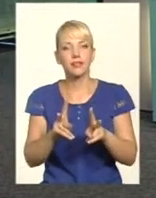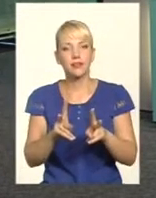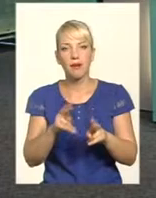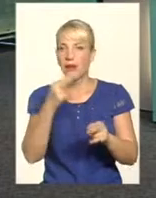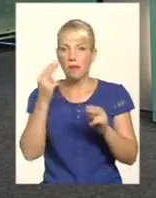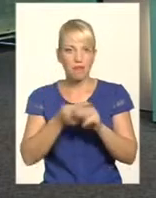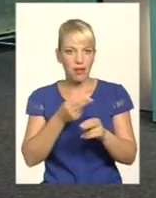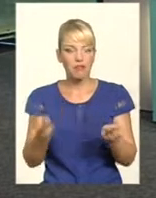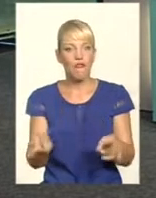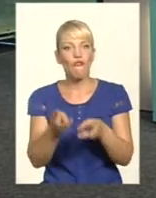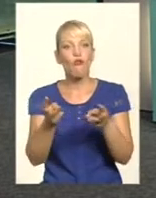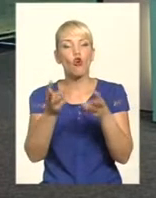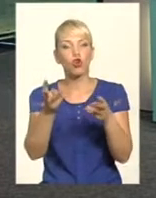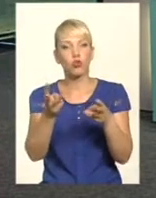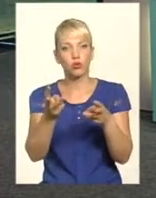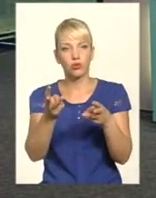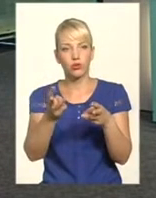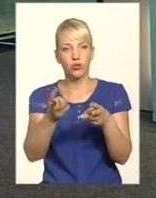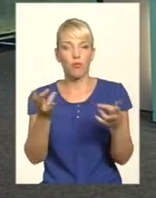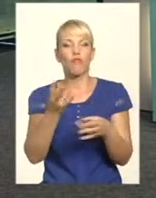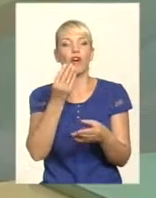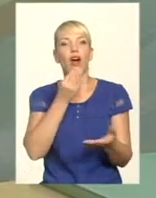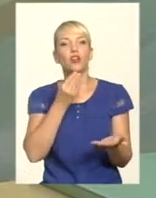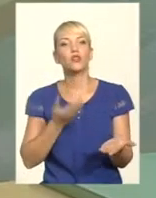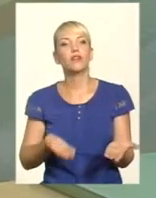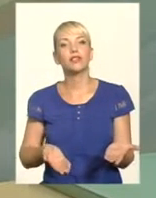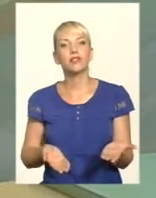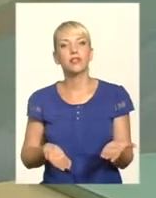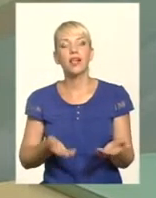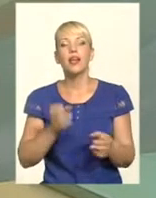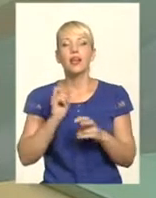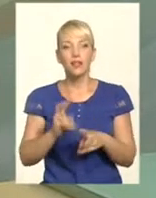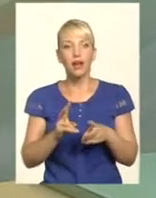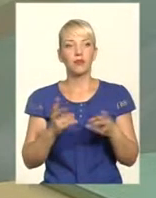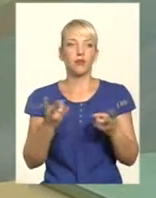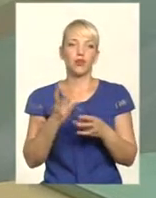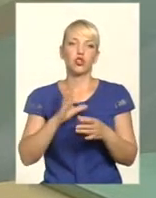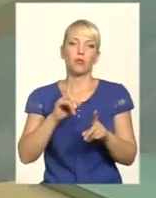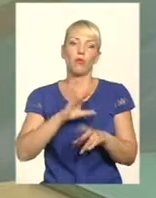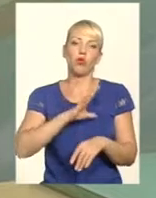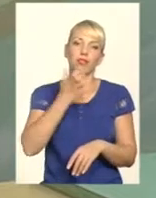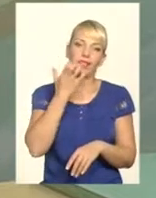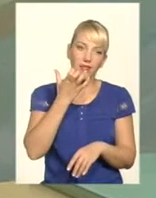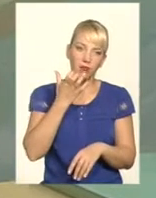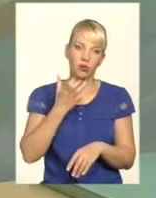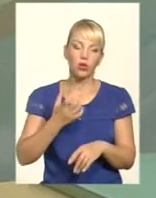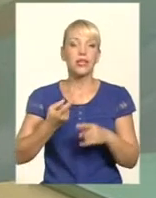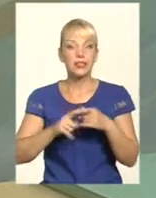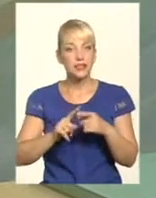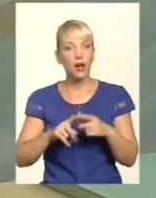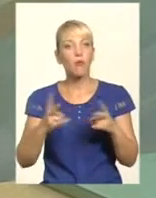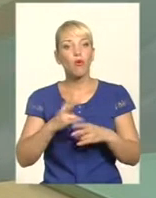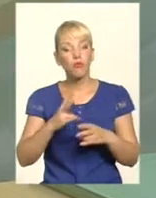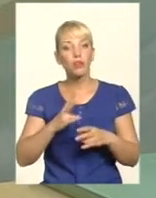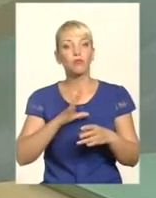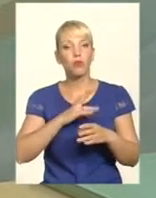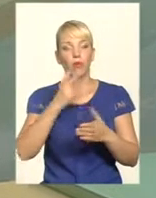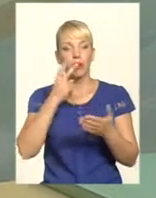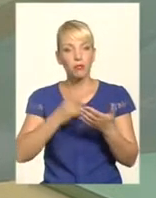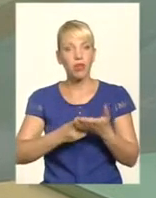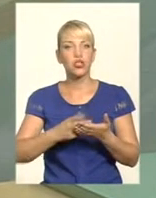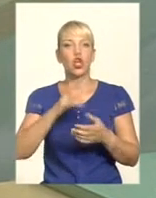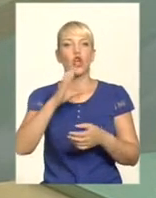вогню, там мають вони харчуватися, і харчуватися так, щоб було і тепле, і це. Це передбачено сухпаєм